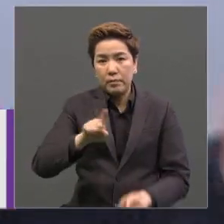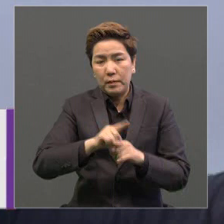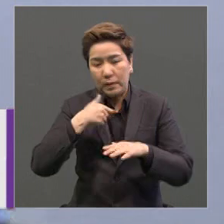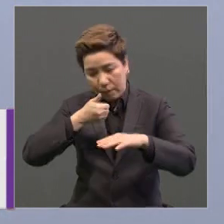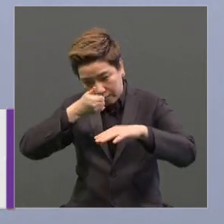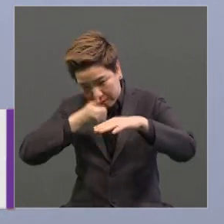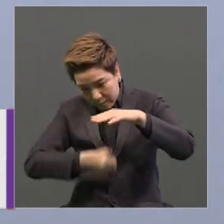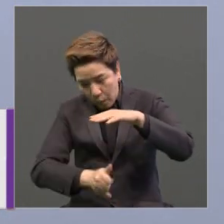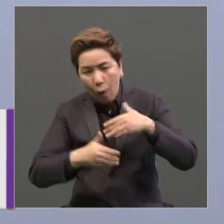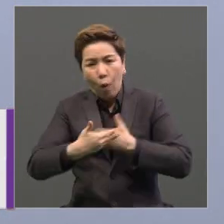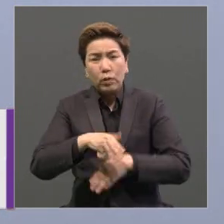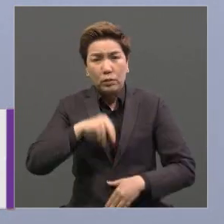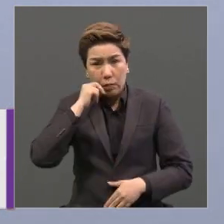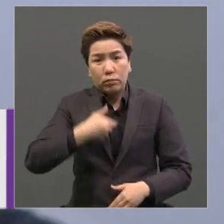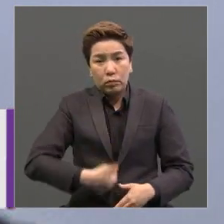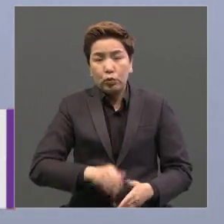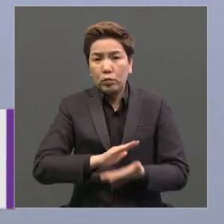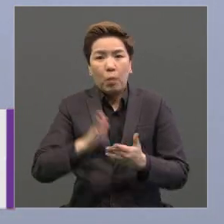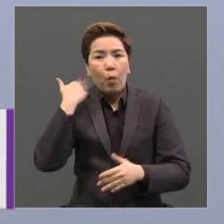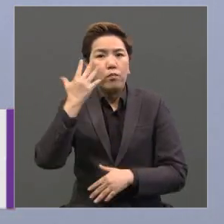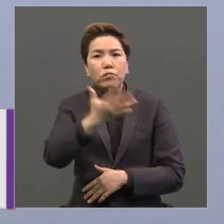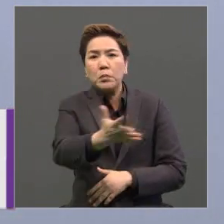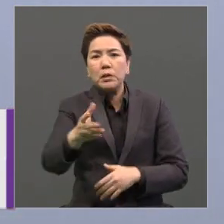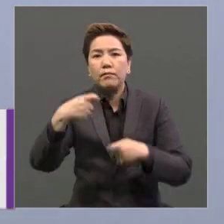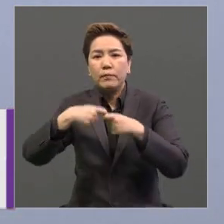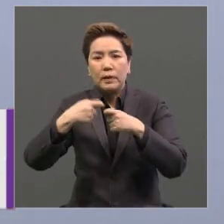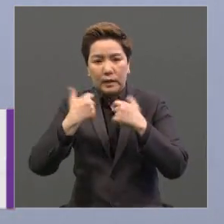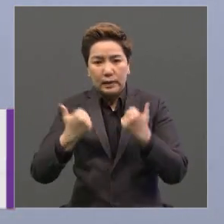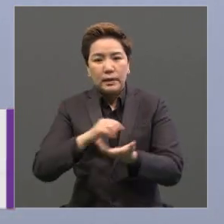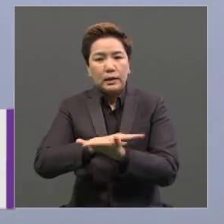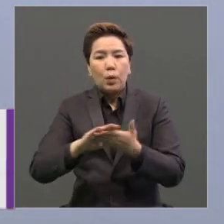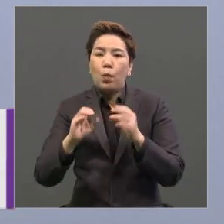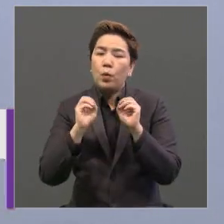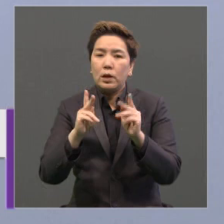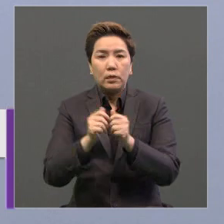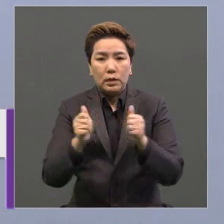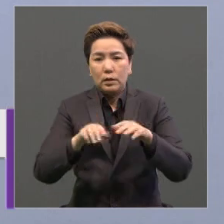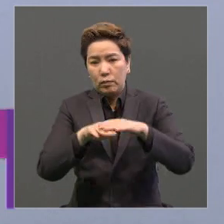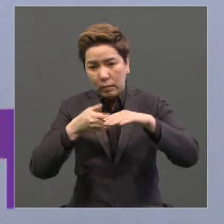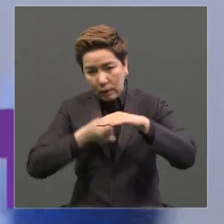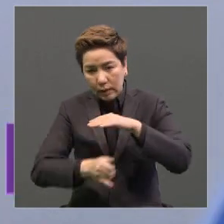มีห้องน้ำมีอะไรสะอาดดีครับแต่ก่อนนี้มีจะลำบากนิดนึงแต่ณเวลานี้โอเคดีครับ